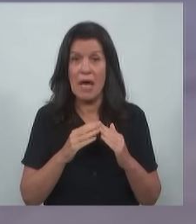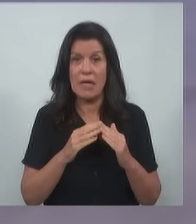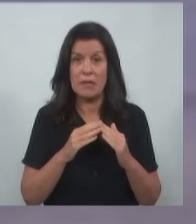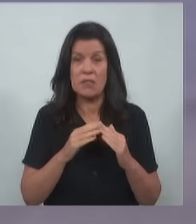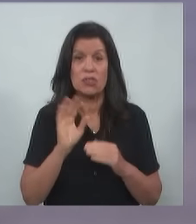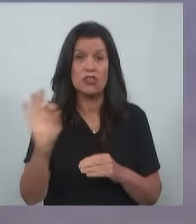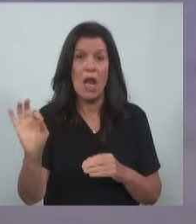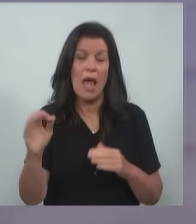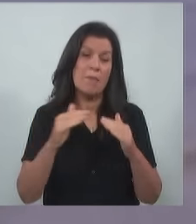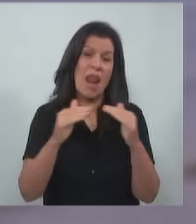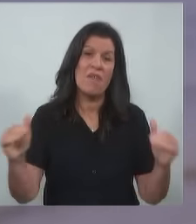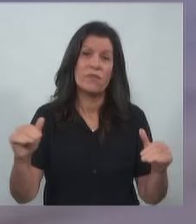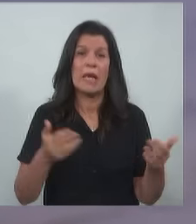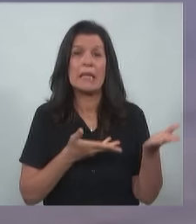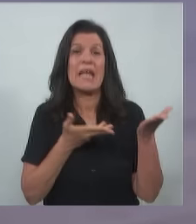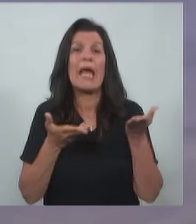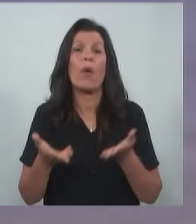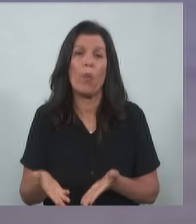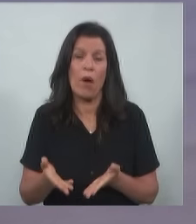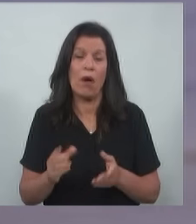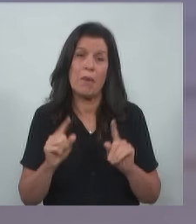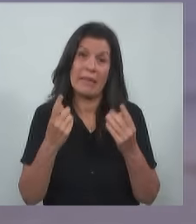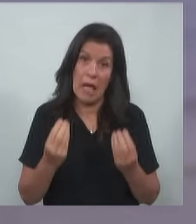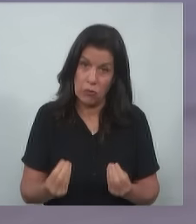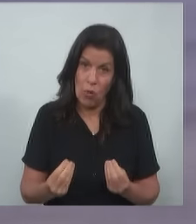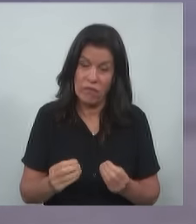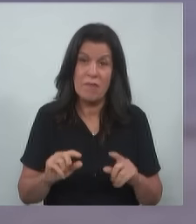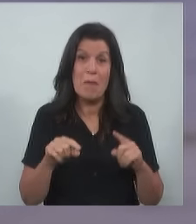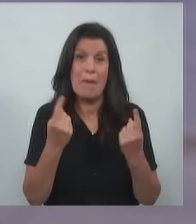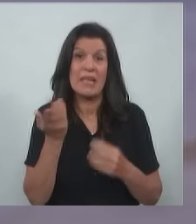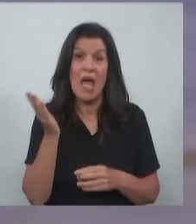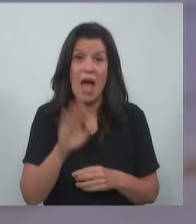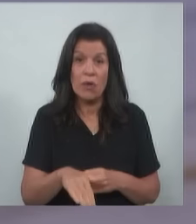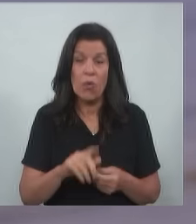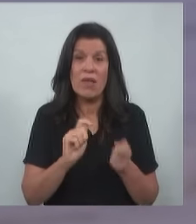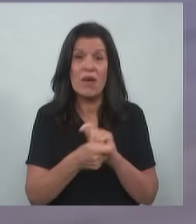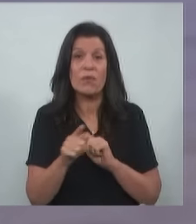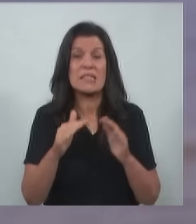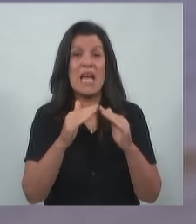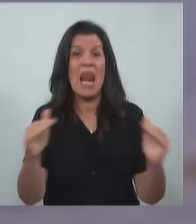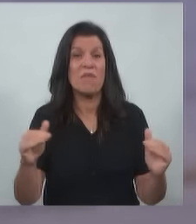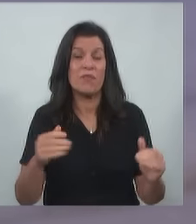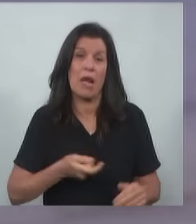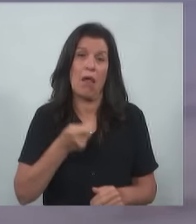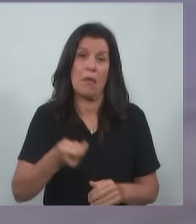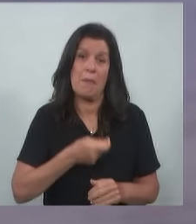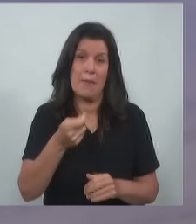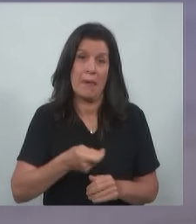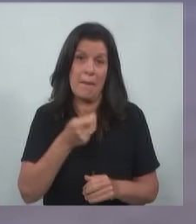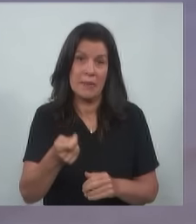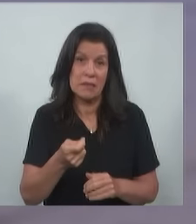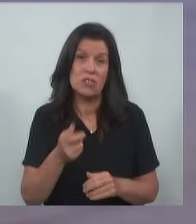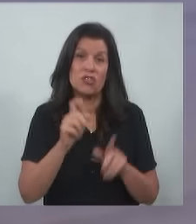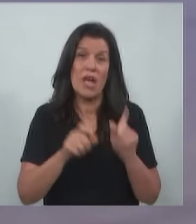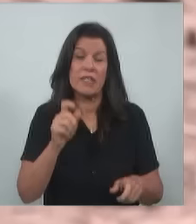לווילת רוח במקרה הטוב, ובמקרה הגרוע לווילת Airbnb שמחליפה את הדיירים שלה כל שני